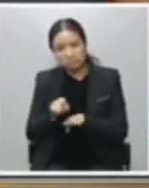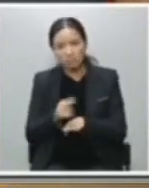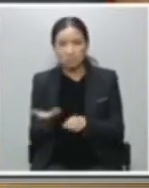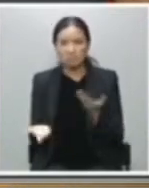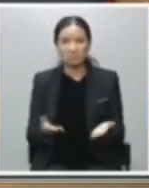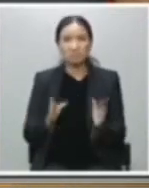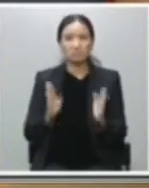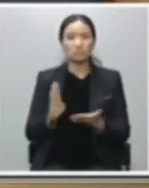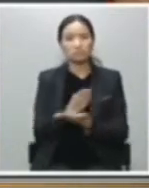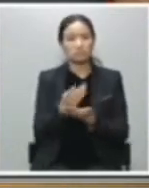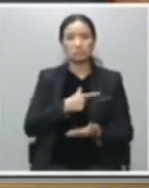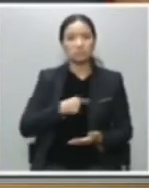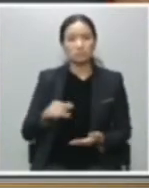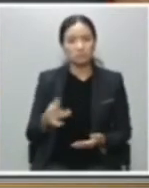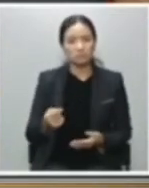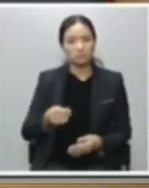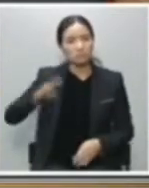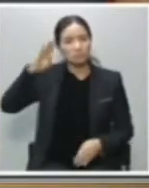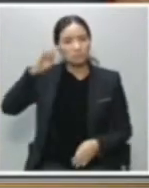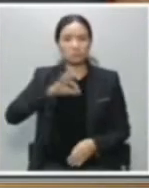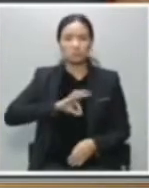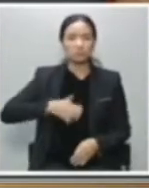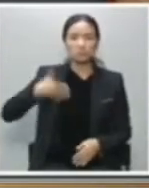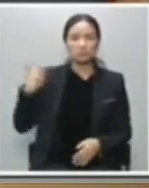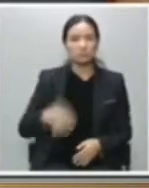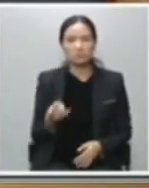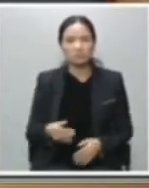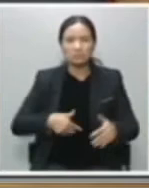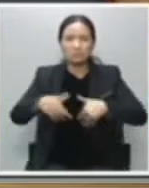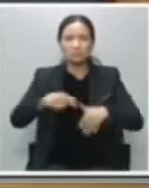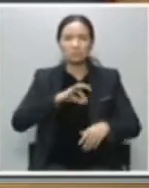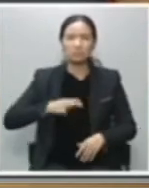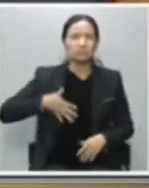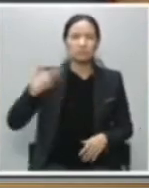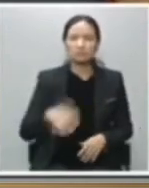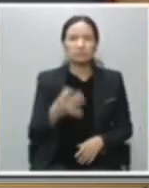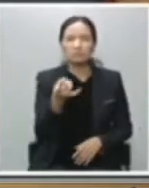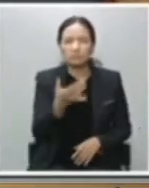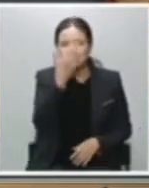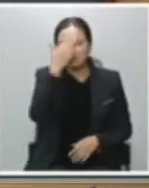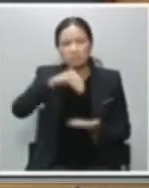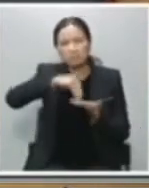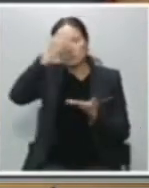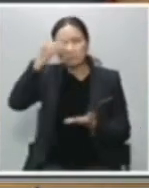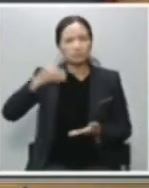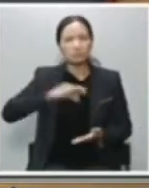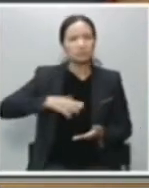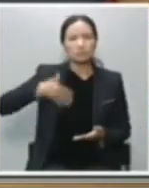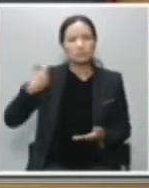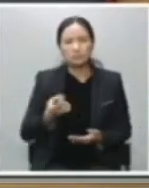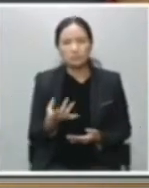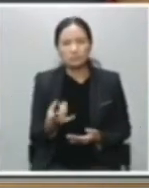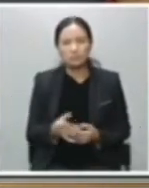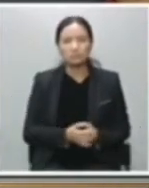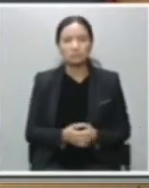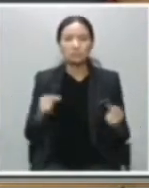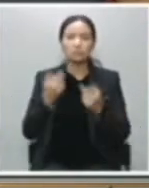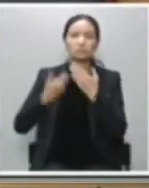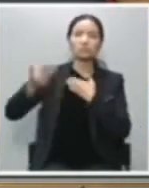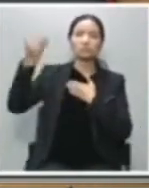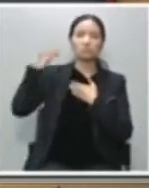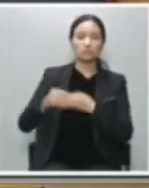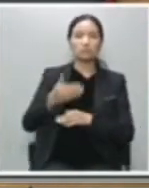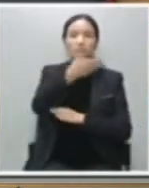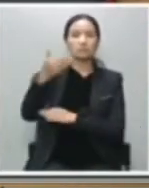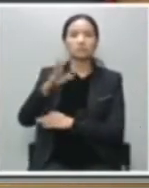พอใจเรื่องอะไรทหารไม่พอใจเรื่องอะไรประชาชนไม่พอใจเรื่องอะไรนักศึกษาไม่พอใจเรื่องอะไรยุคพลเอกชาติชายทำให้